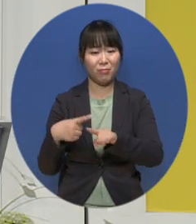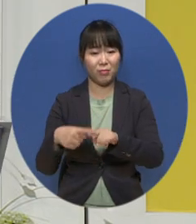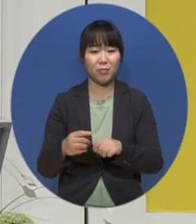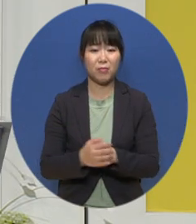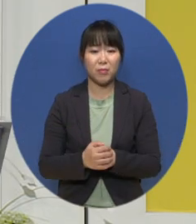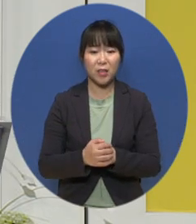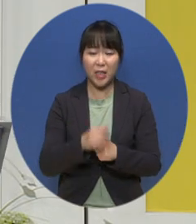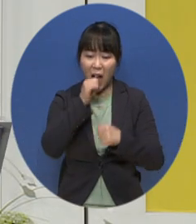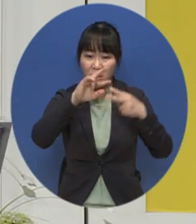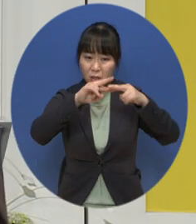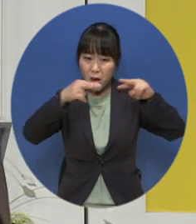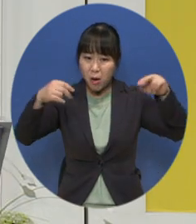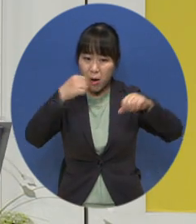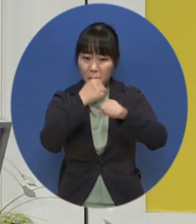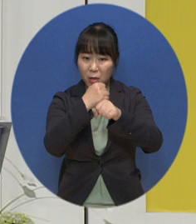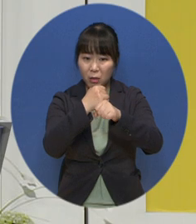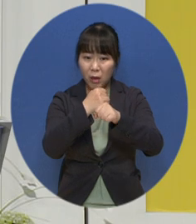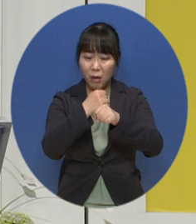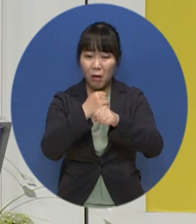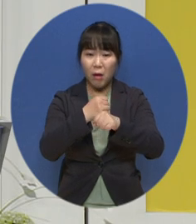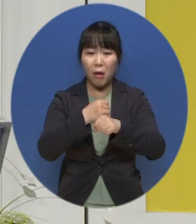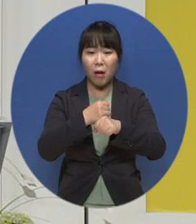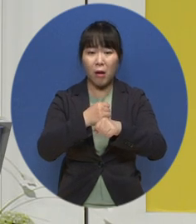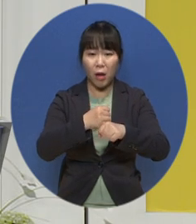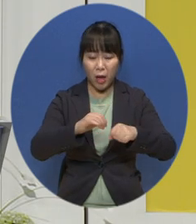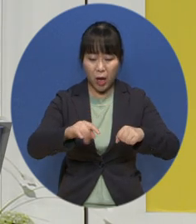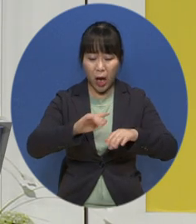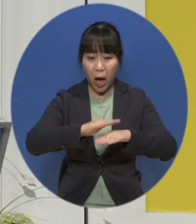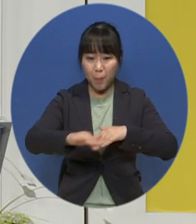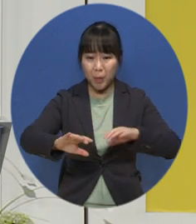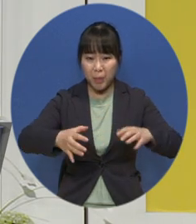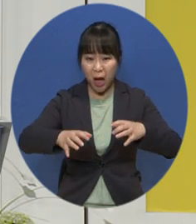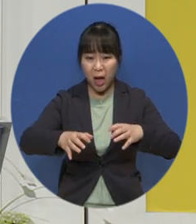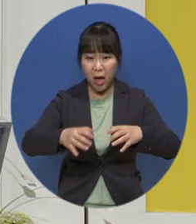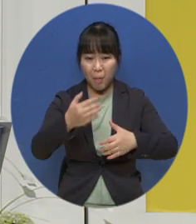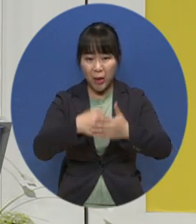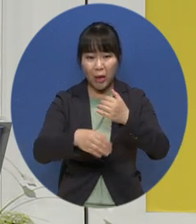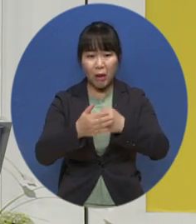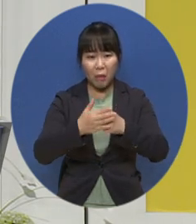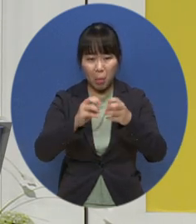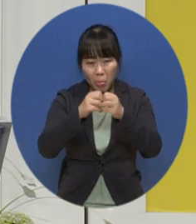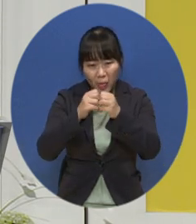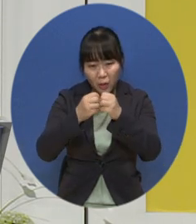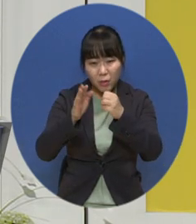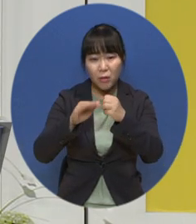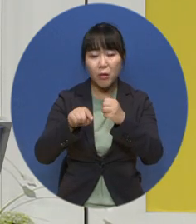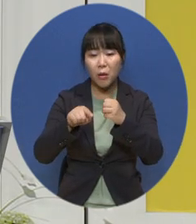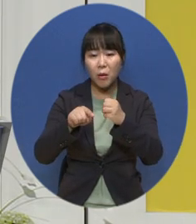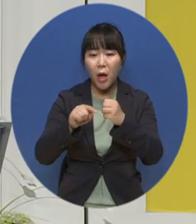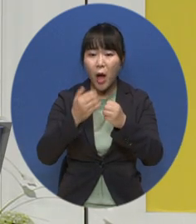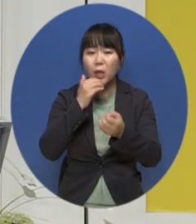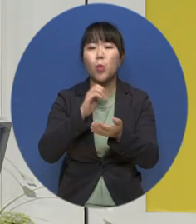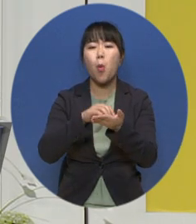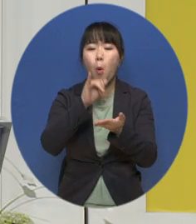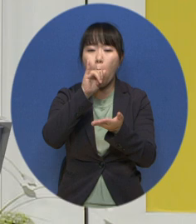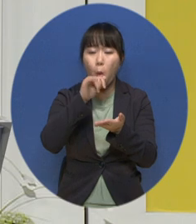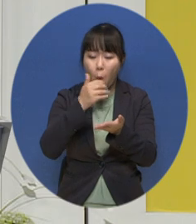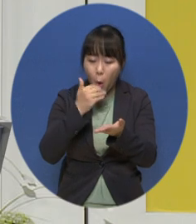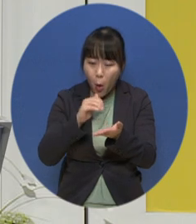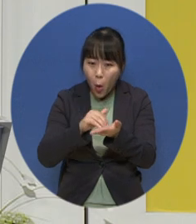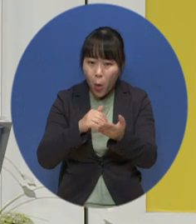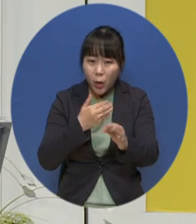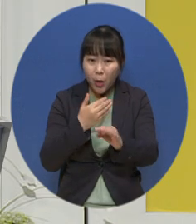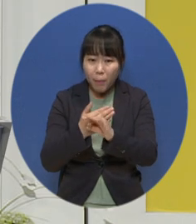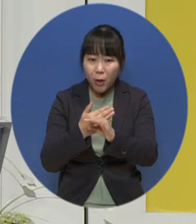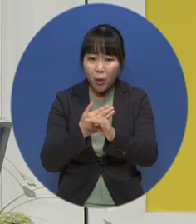철망으로 만드는 것은 예 압 따야 빠지니까 덜 이제 오밀조밀하게 나왔어요 그런데 요샌 그 그 돌로 나오거든요 또 돌아오면 이